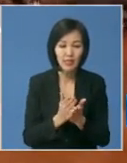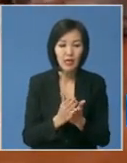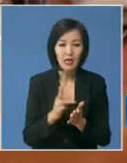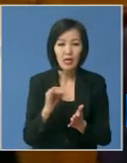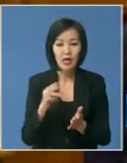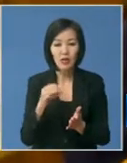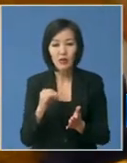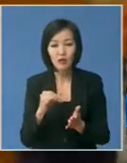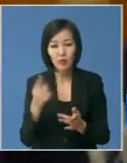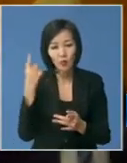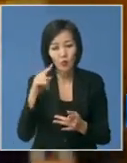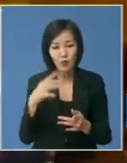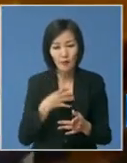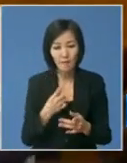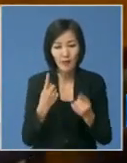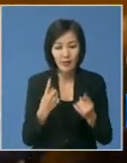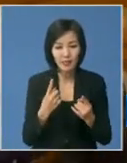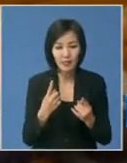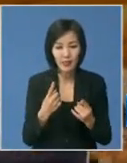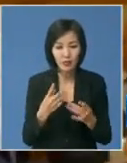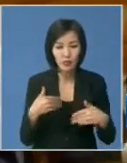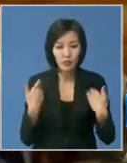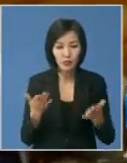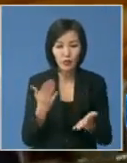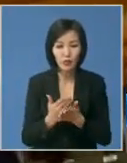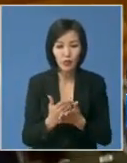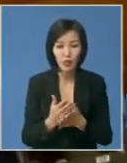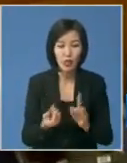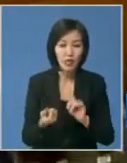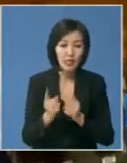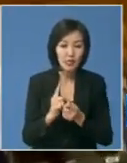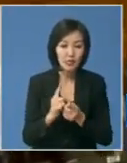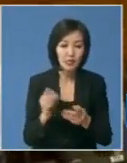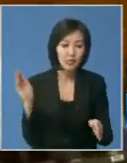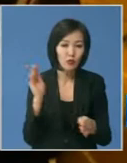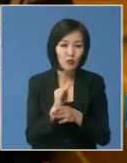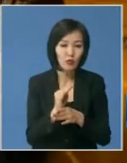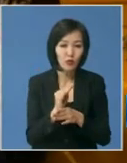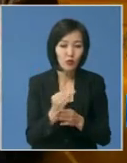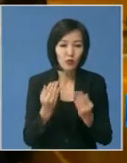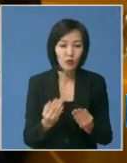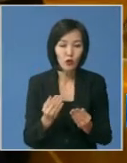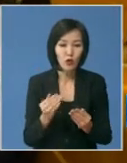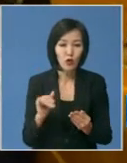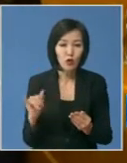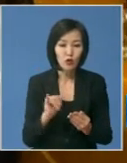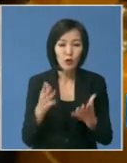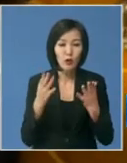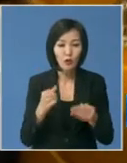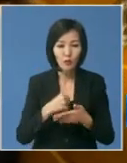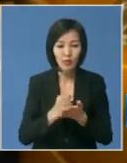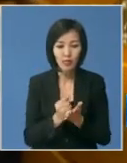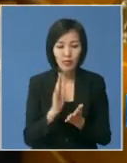пікірі маңызды екенін алға тартып отыр. Жалпы елдің конституциясымен енгізілетін өзгерістер мен толықтырулар осы жұмада бекітілуі тиіс. Топтаман